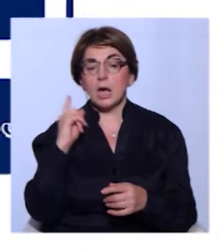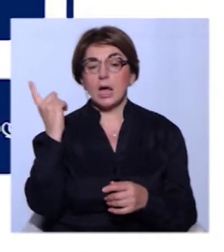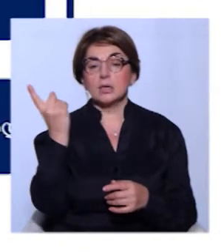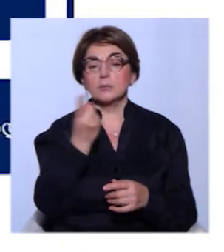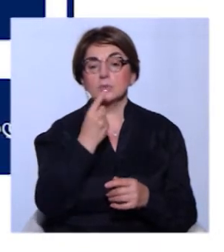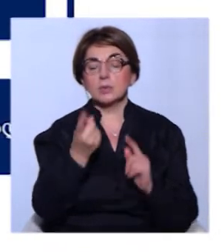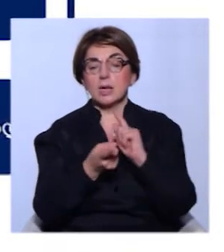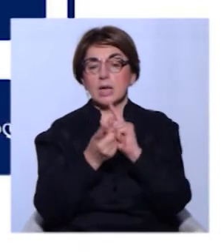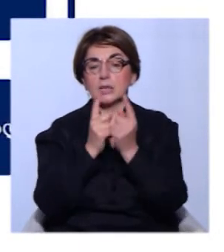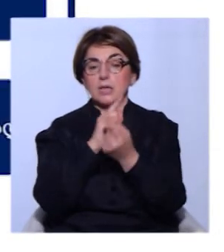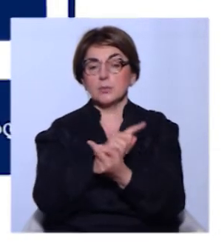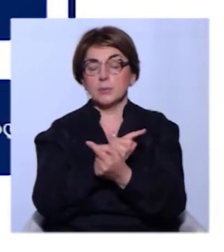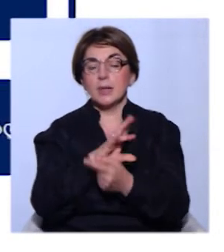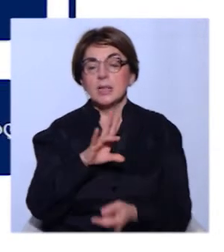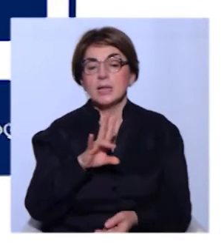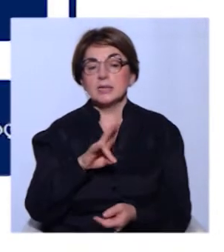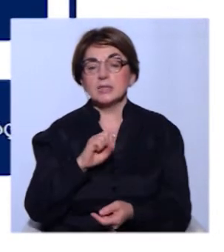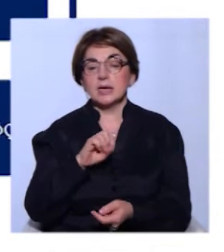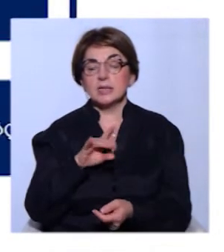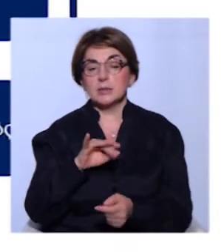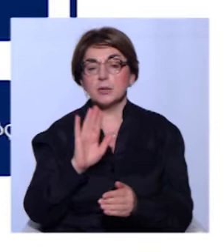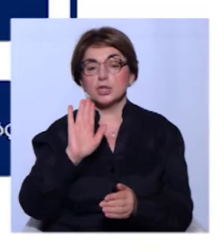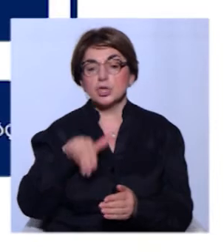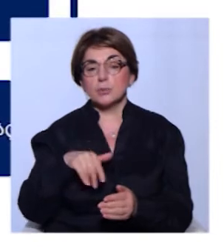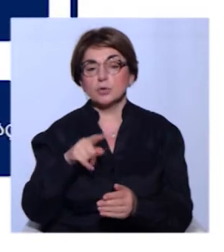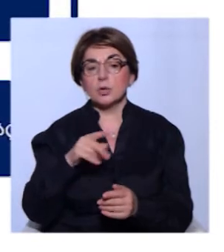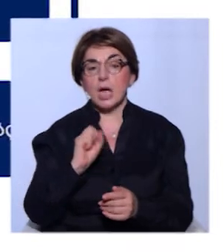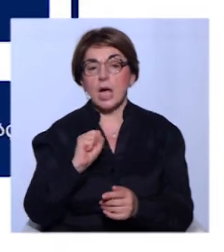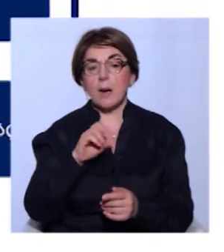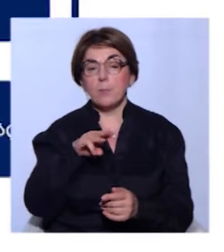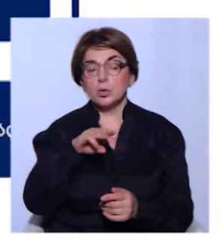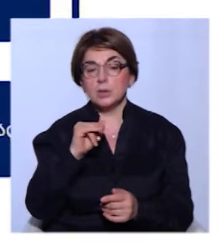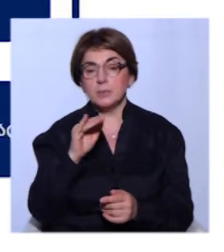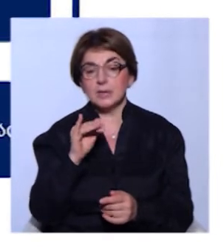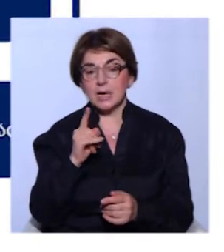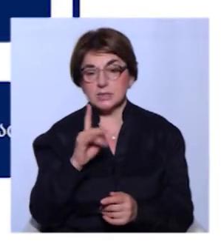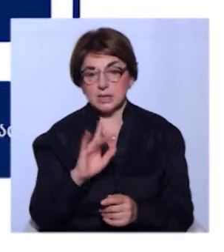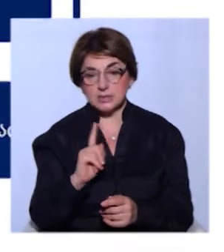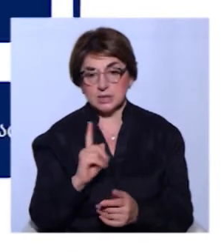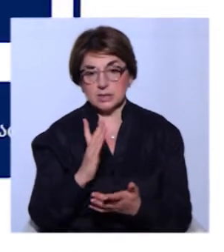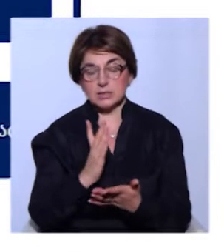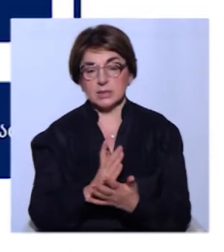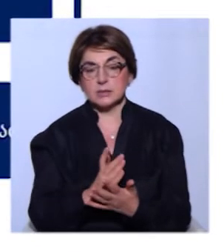ატმოსფერულ აზოტს გარდაქმნიდნენ ნიტრატებად, შემდგომში არის ამონიფიკაცია, როდესაც